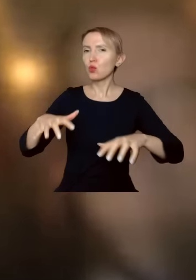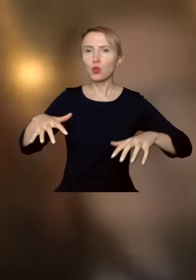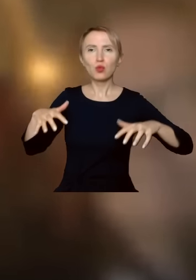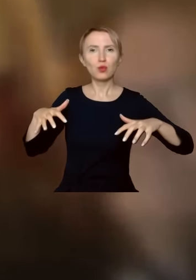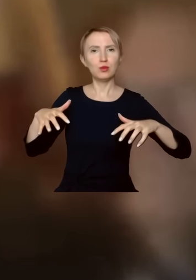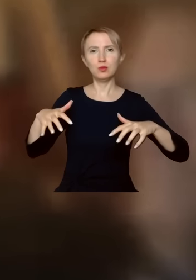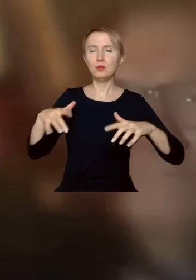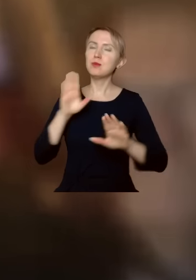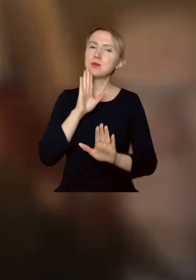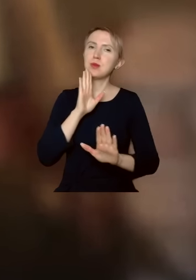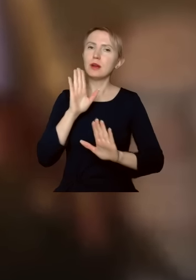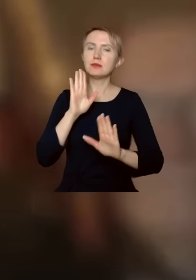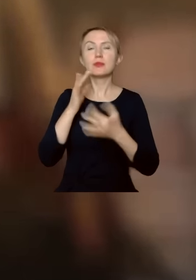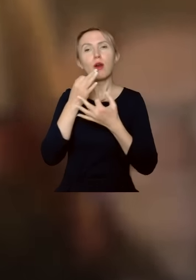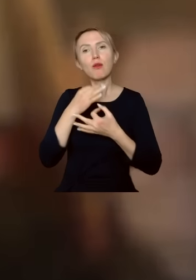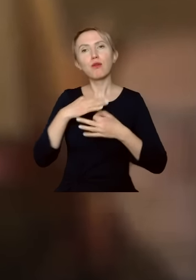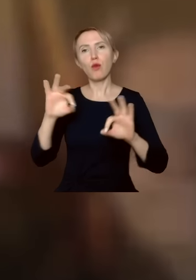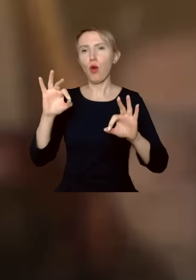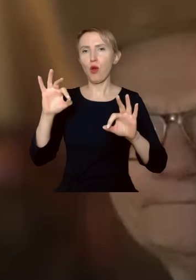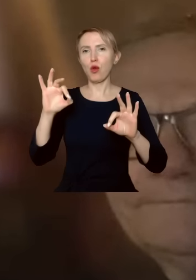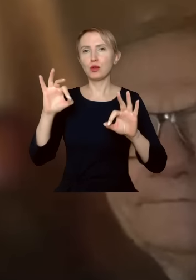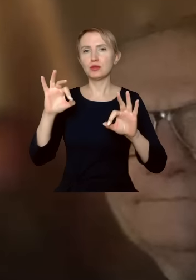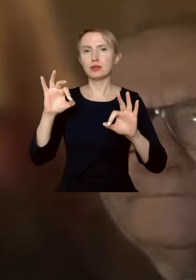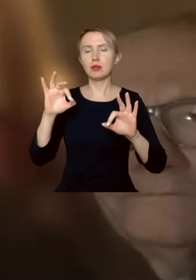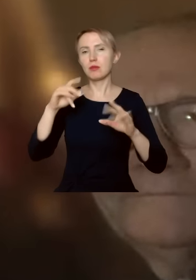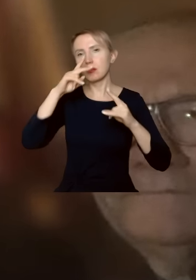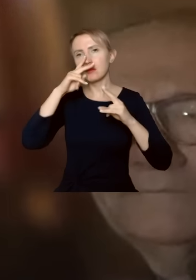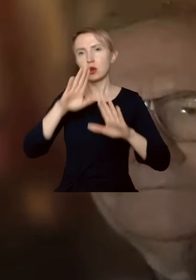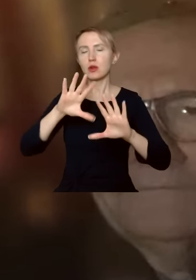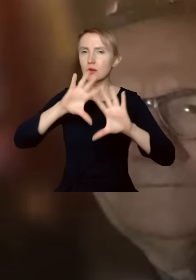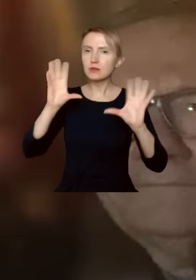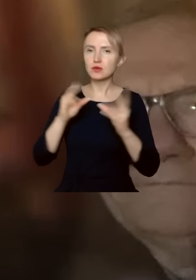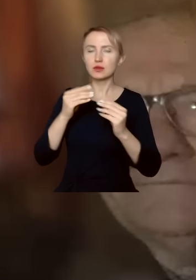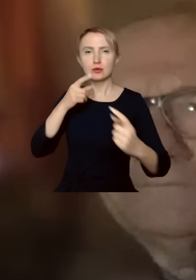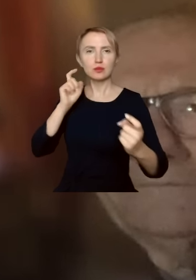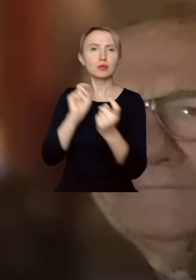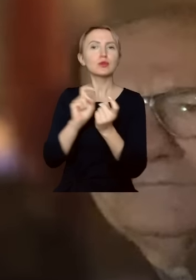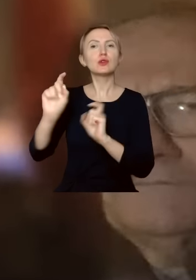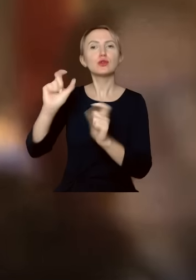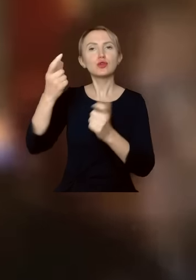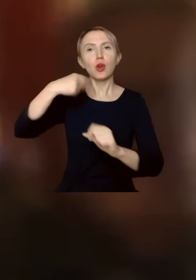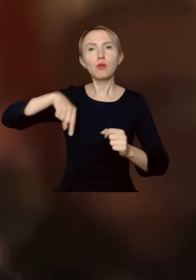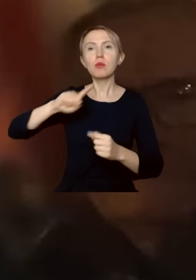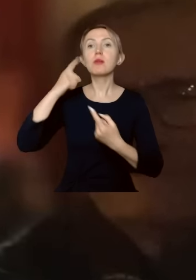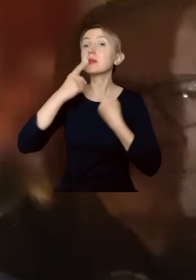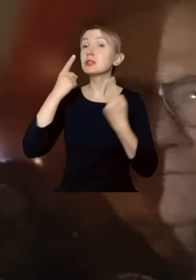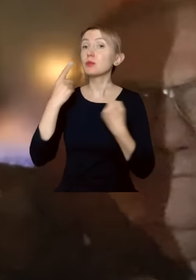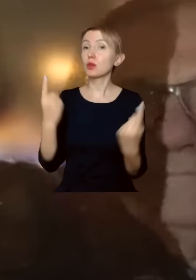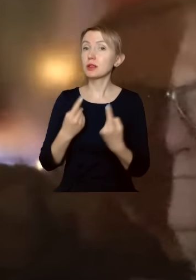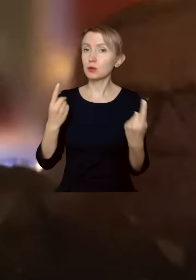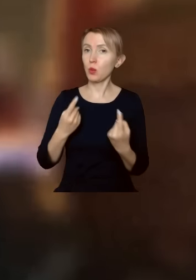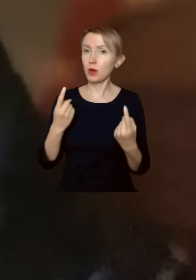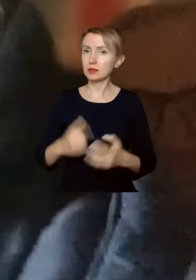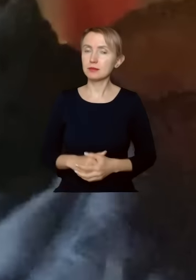coś rodzaju takiego wolnościowego bardzo sejmikowania o tym wszystkim, co my wszyscy o tym myślimy.